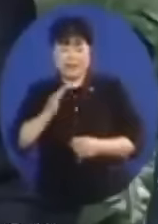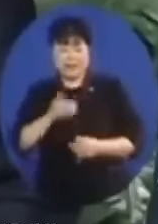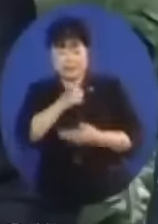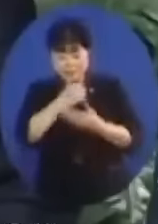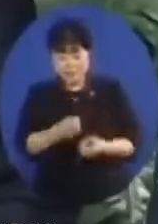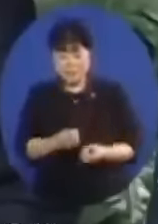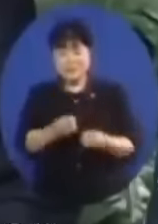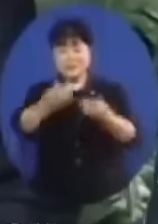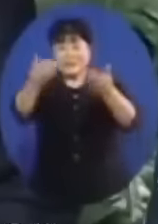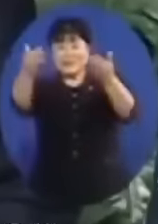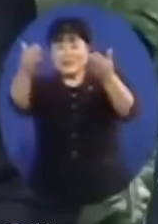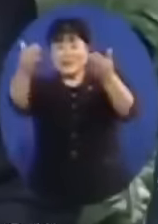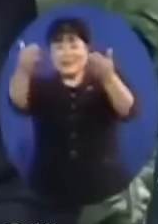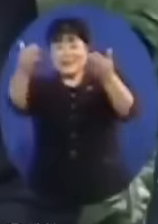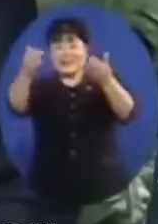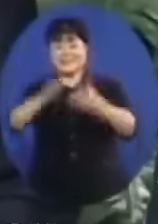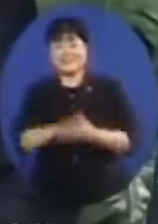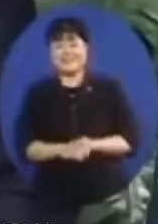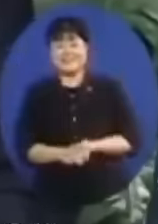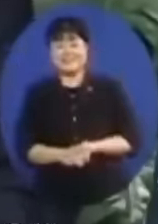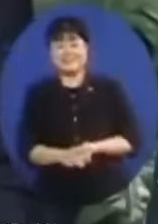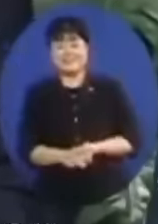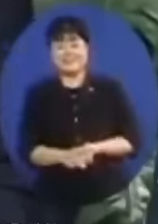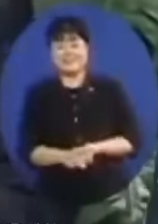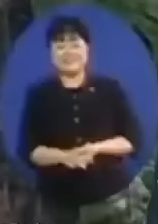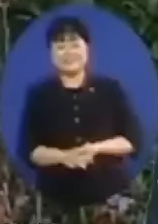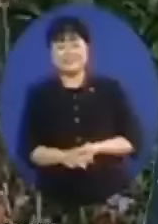되시기를 주님 이름으로 축원합니다.